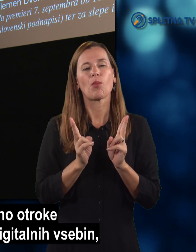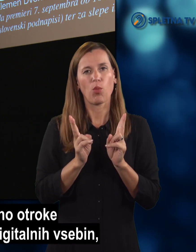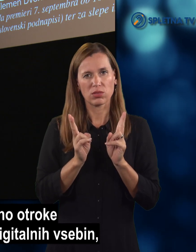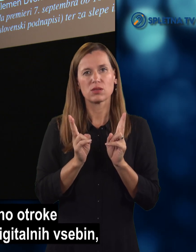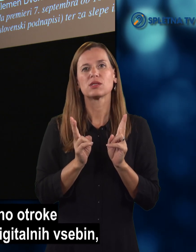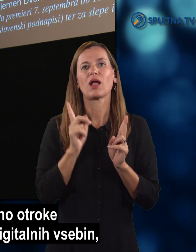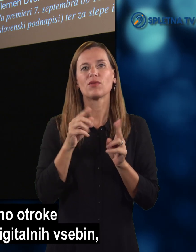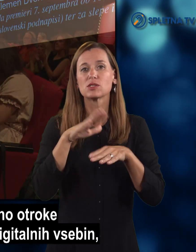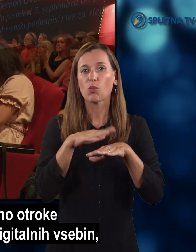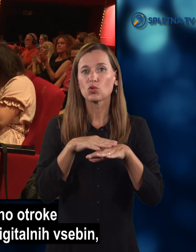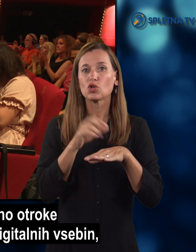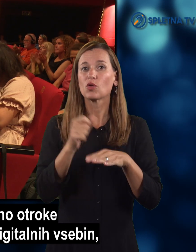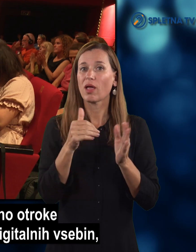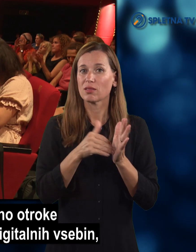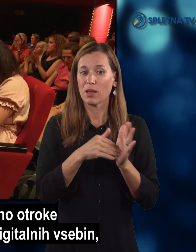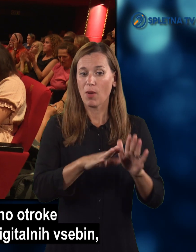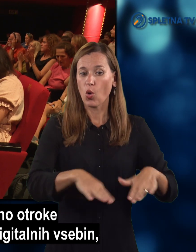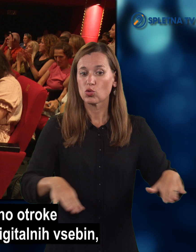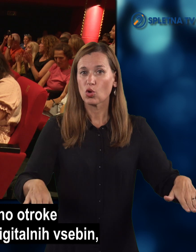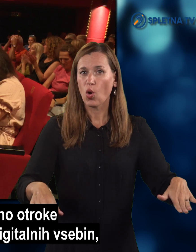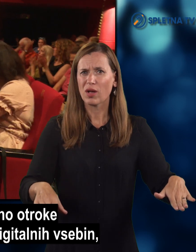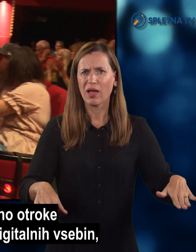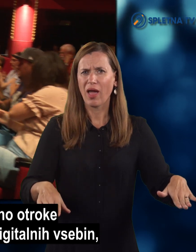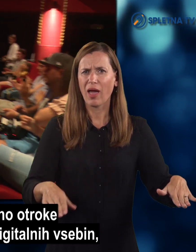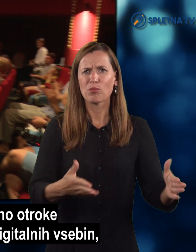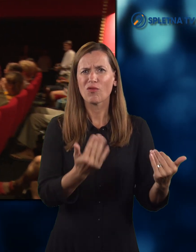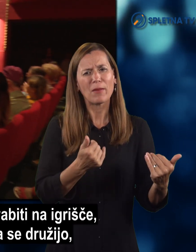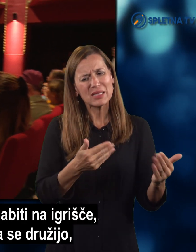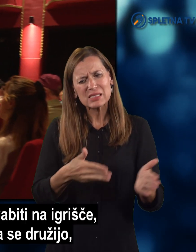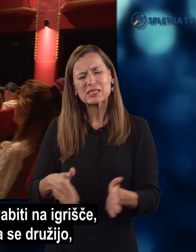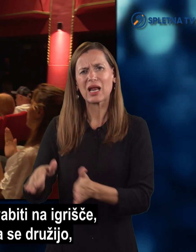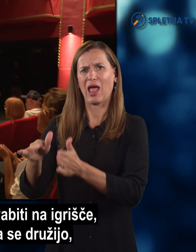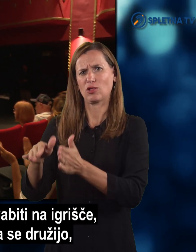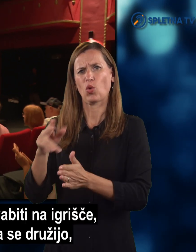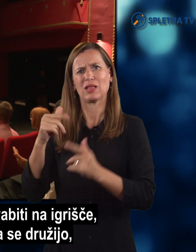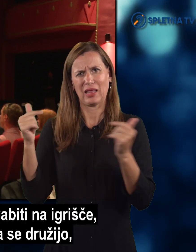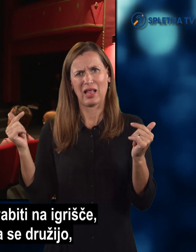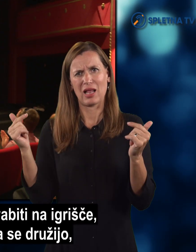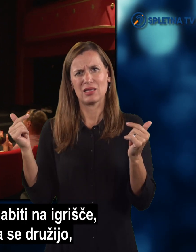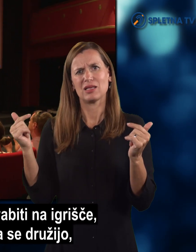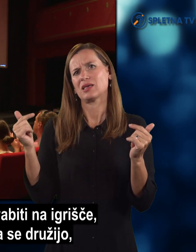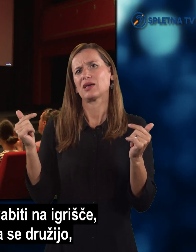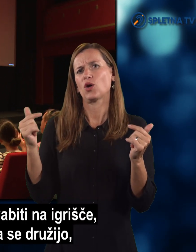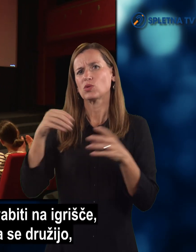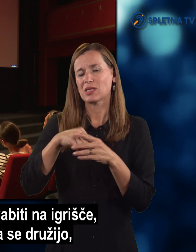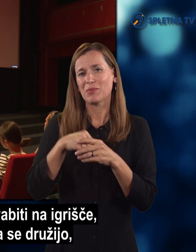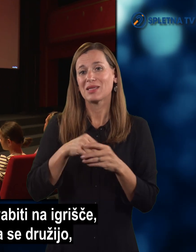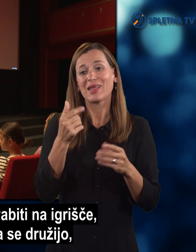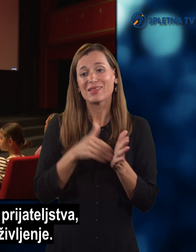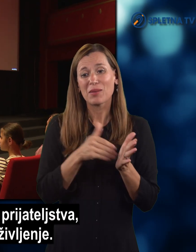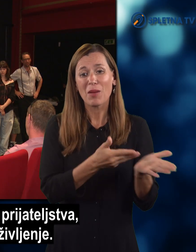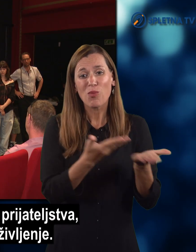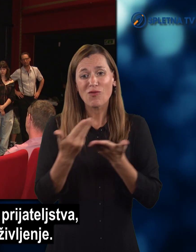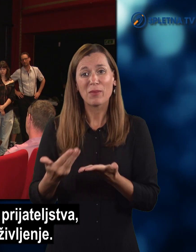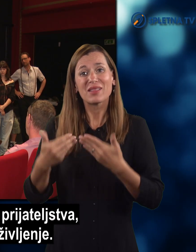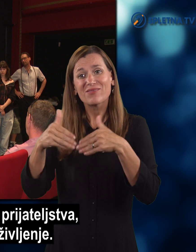da je treba otroke povabiti stran od digitalnih vsebin na igrišče, da se igrajo, da se družijo, da